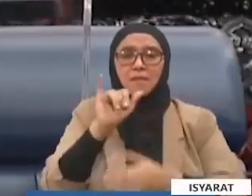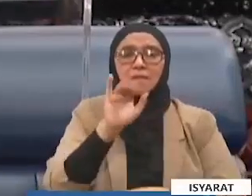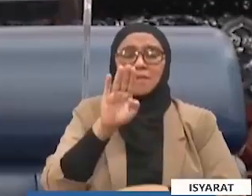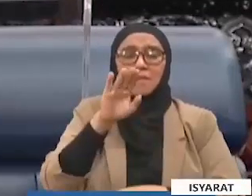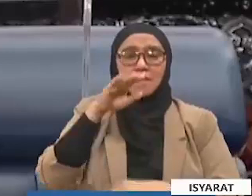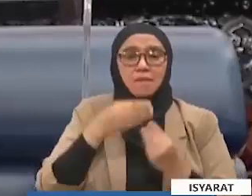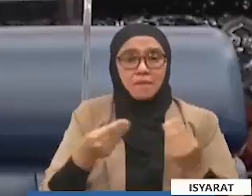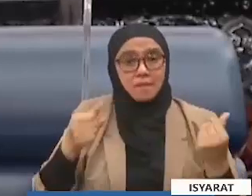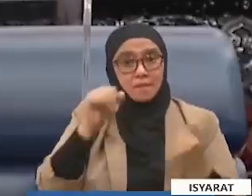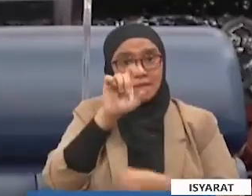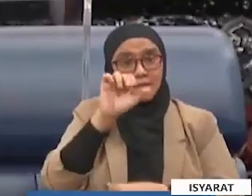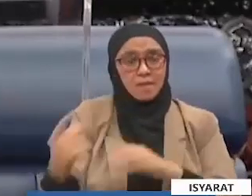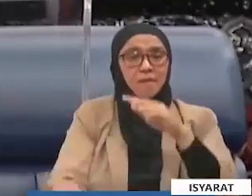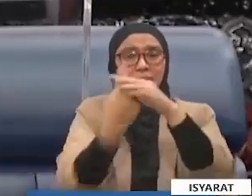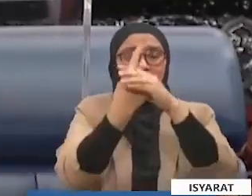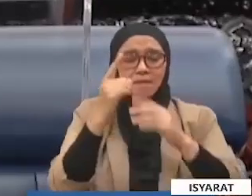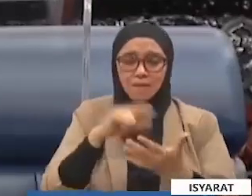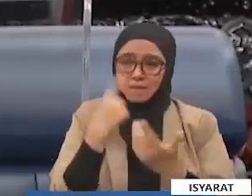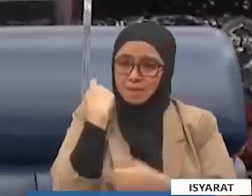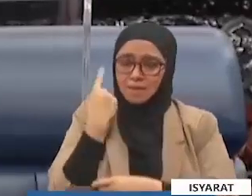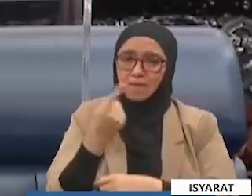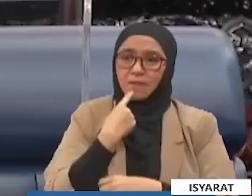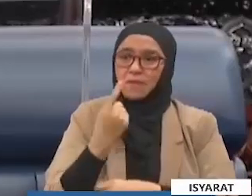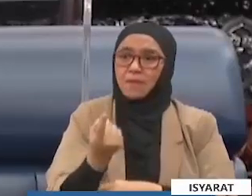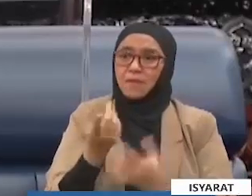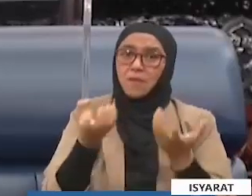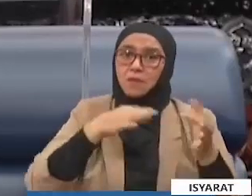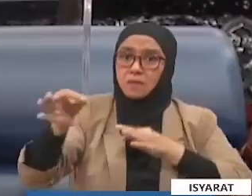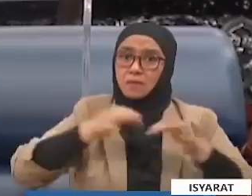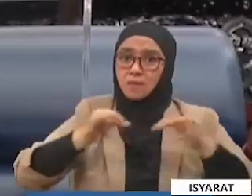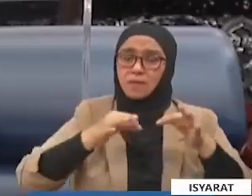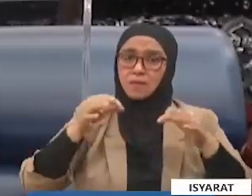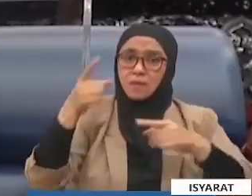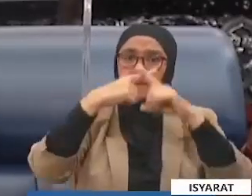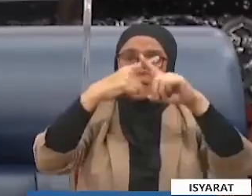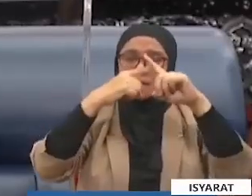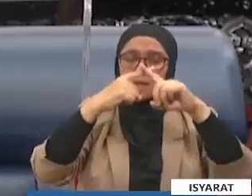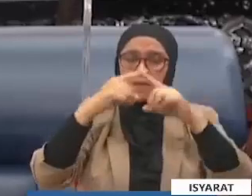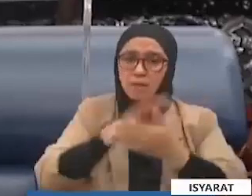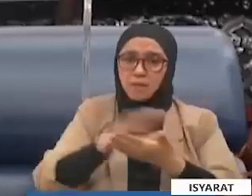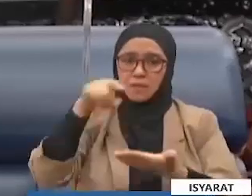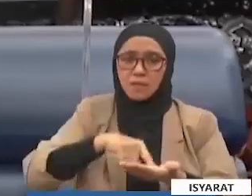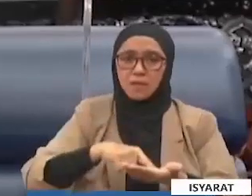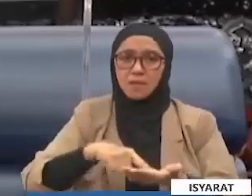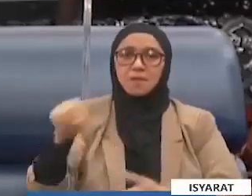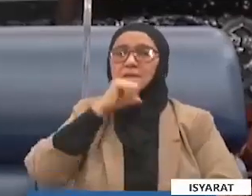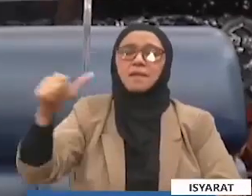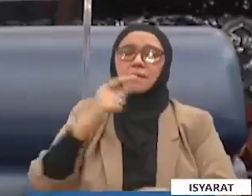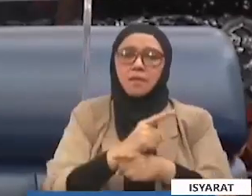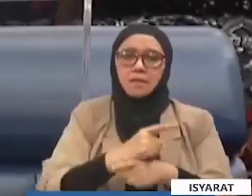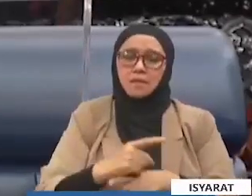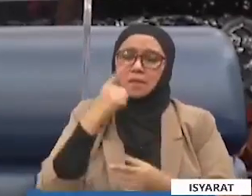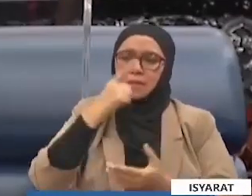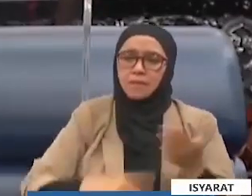bangkitkan. Saya ingin menerangkan kepada Dewan Yang Mulia ini tidak benar. Apa yang berlaku dalam SA5 yang ditandatangani